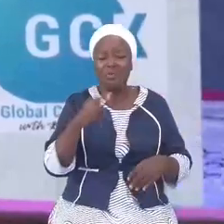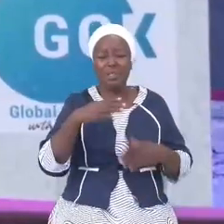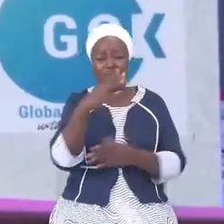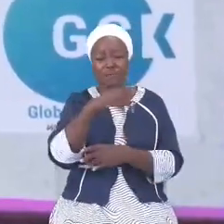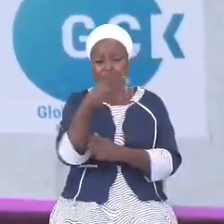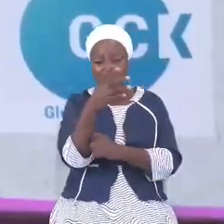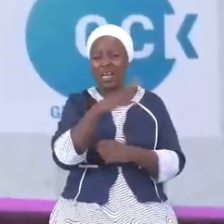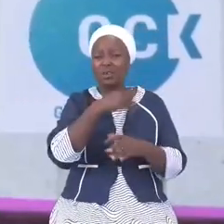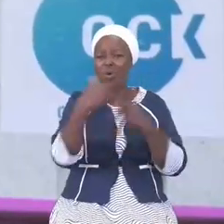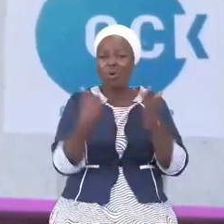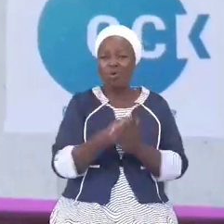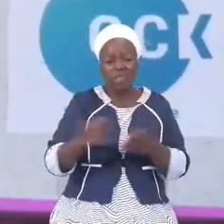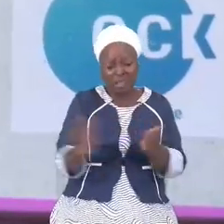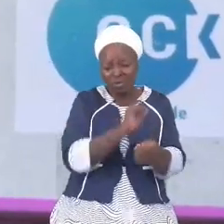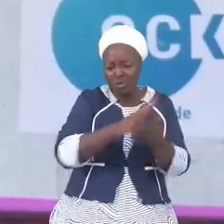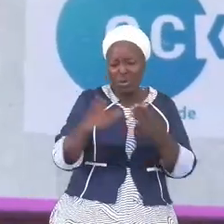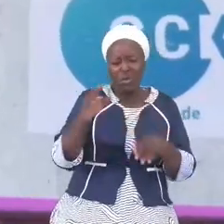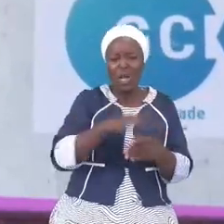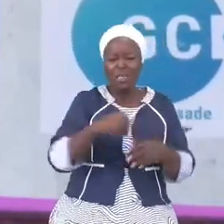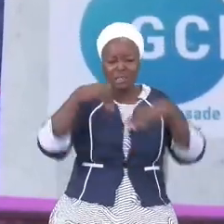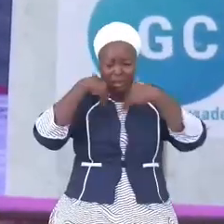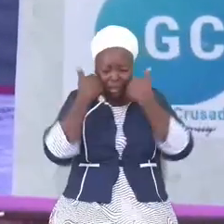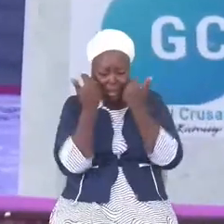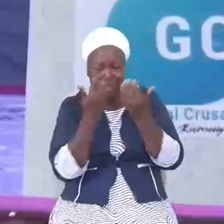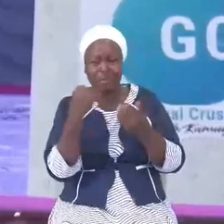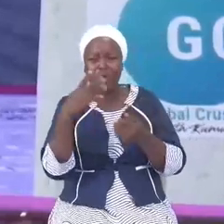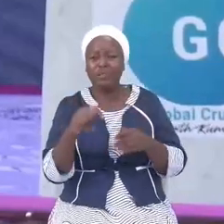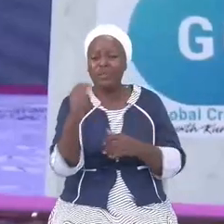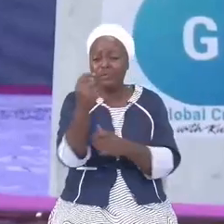Par la dégradation et la honte de la chair.